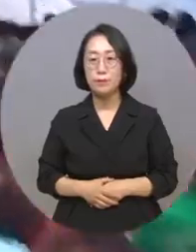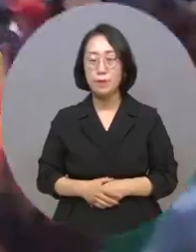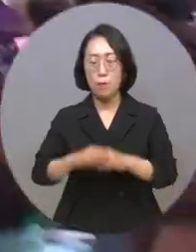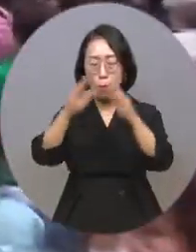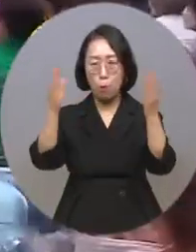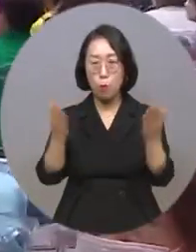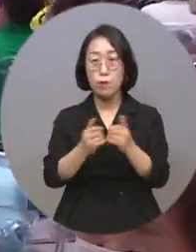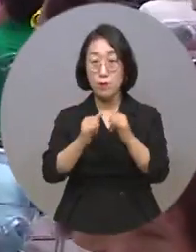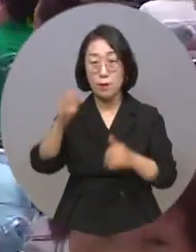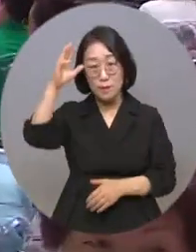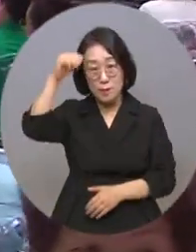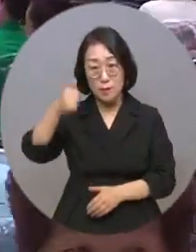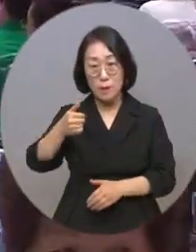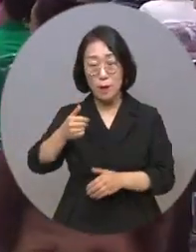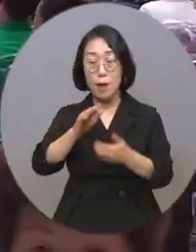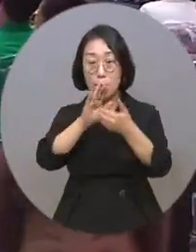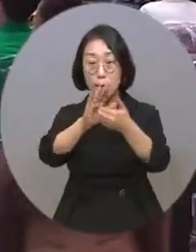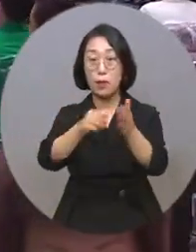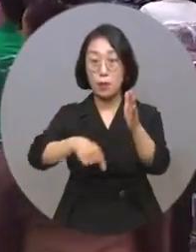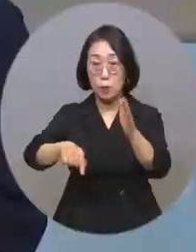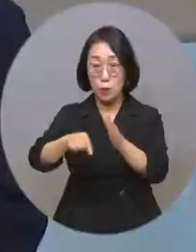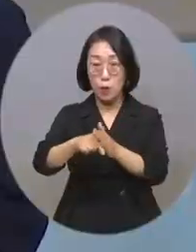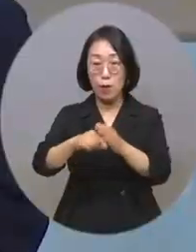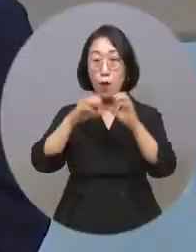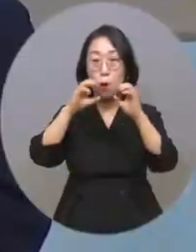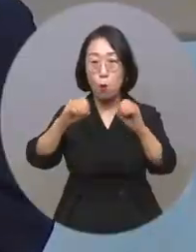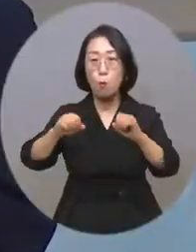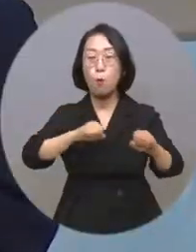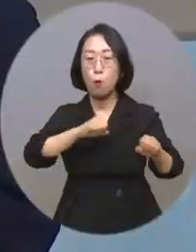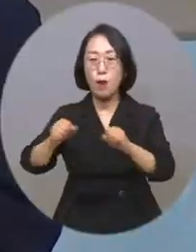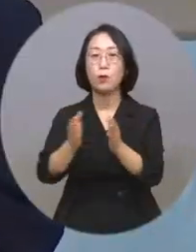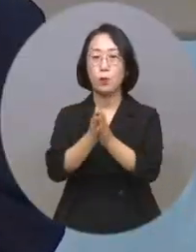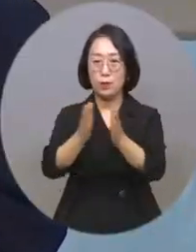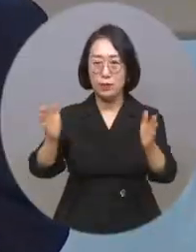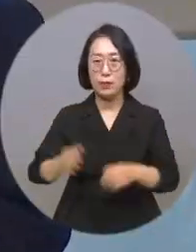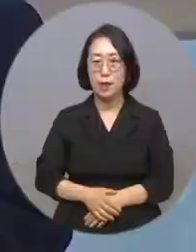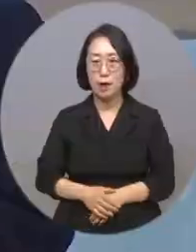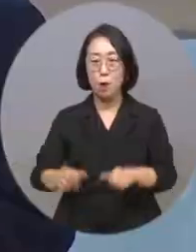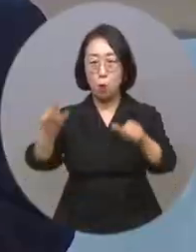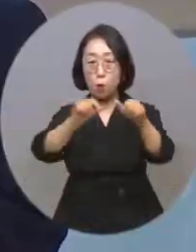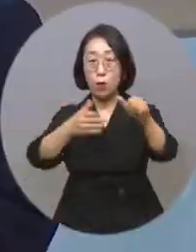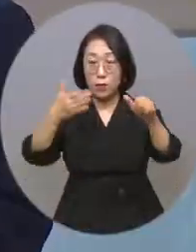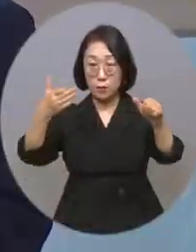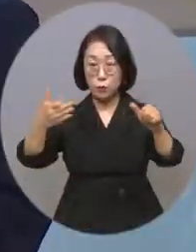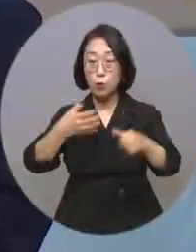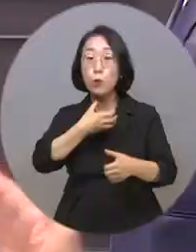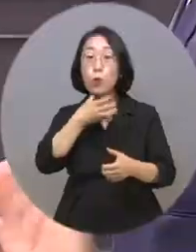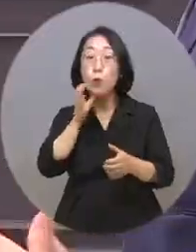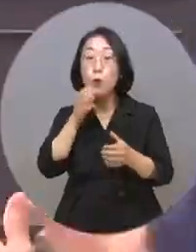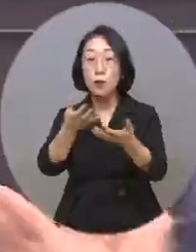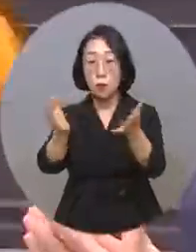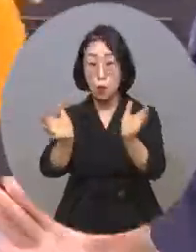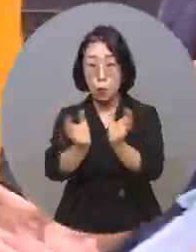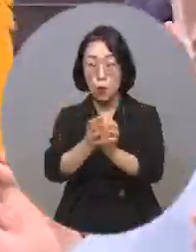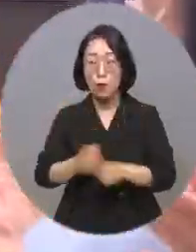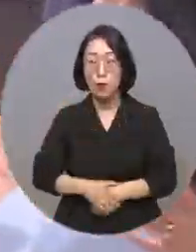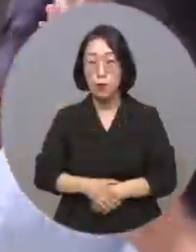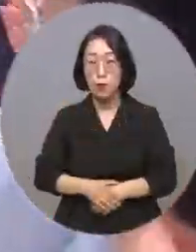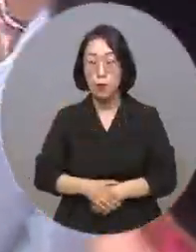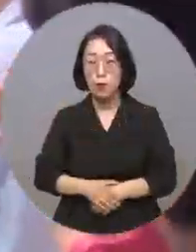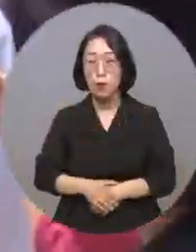국민들의 치매 예방을 위한 캠페인이 본격 시작됐습니다. 지난 19일 대한노인의 중앙에는 월드 K-POP